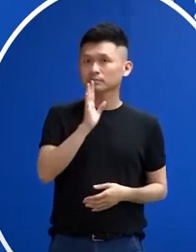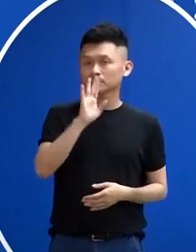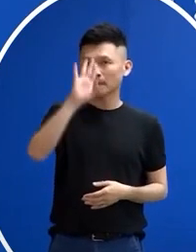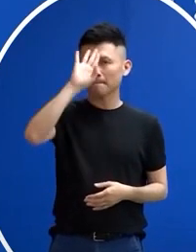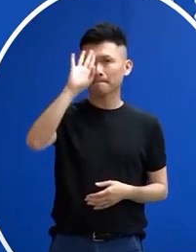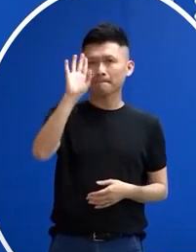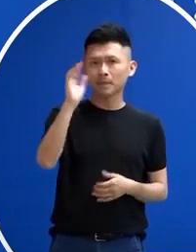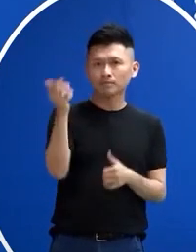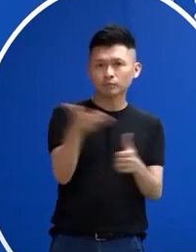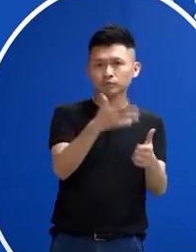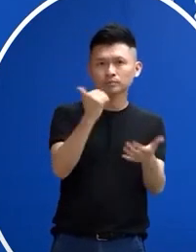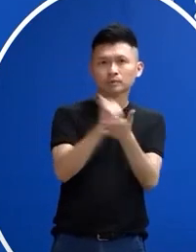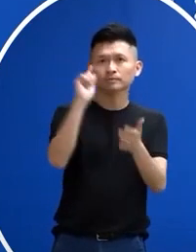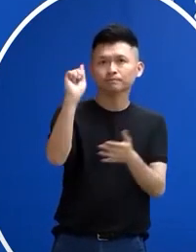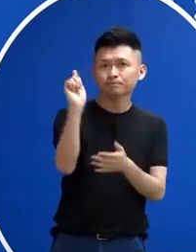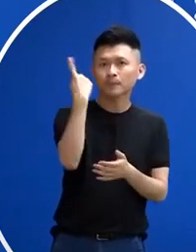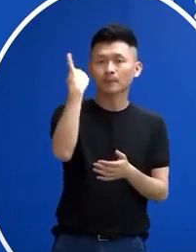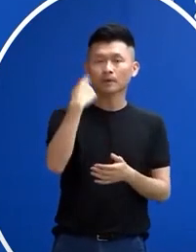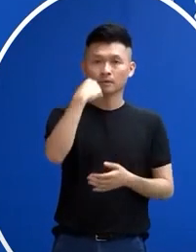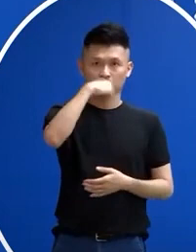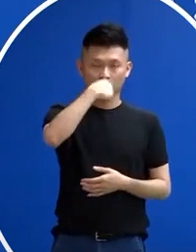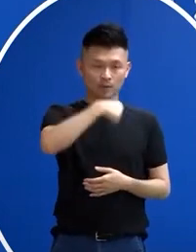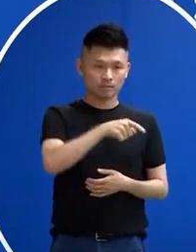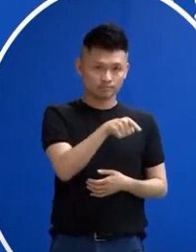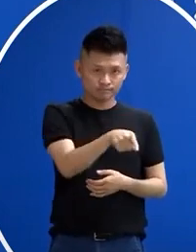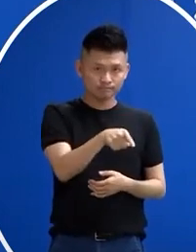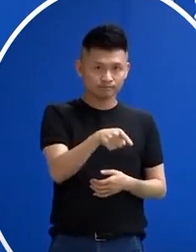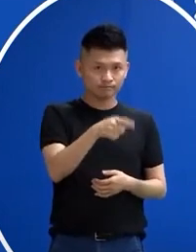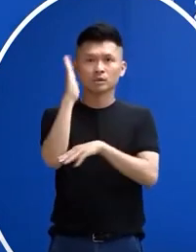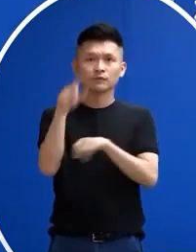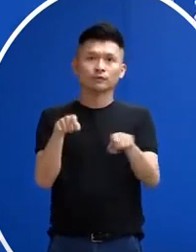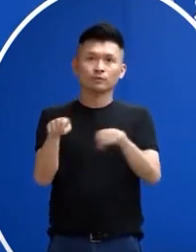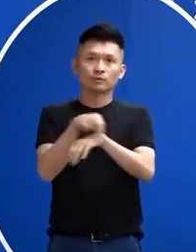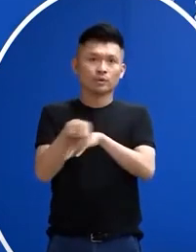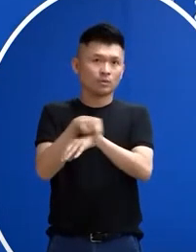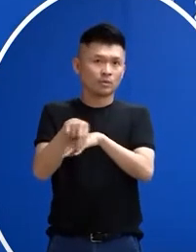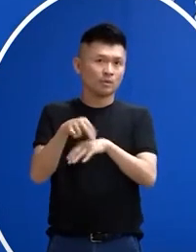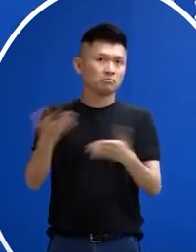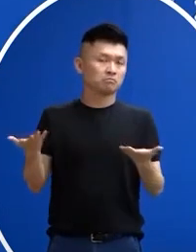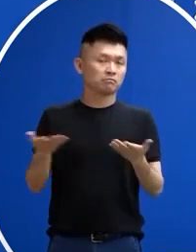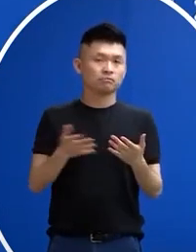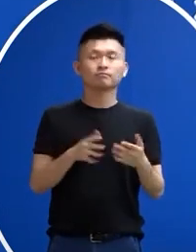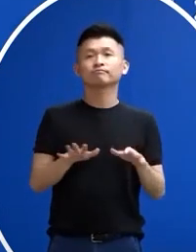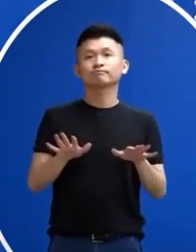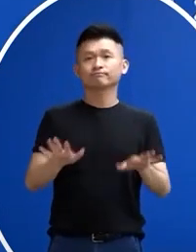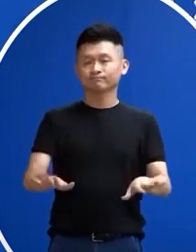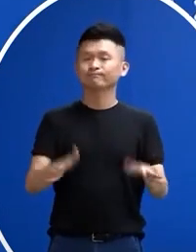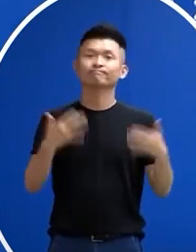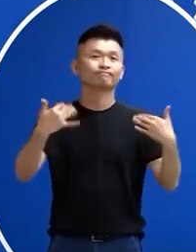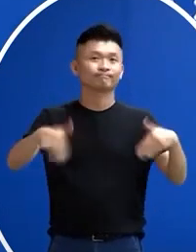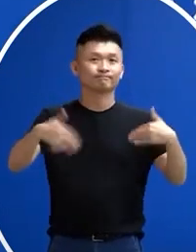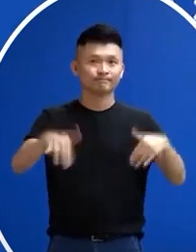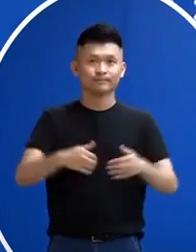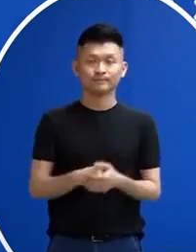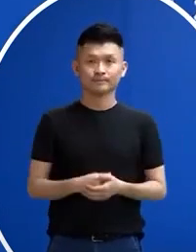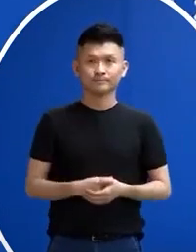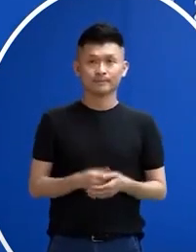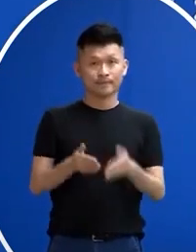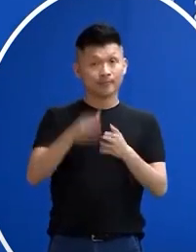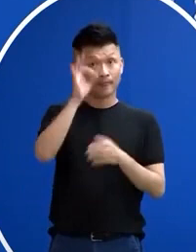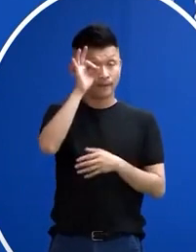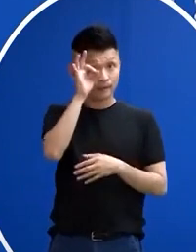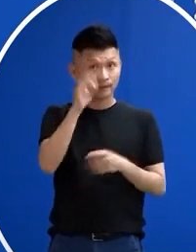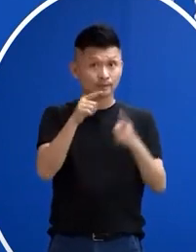怕从国内来做着手相关的疫调，到目前是没有了。不过第一个我们大概看看说